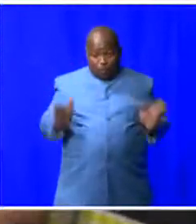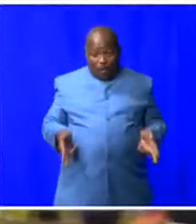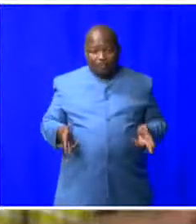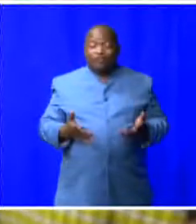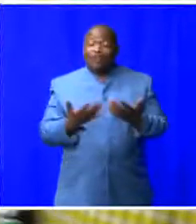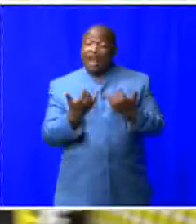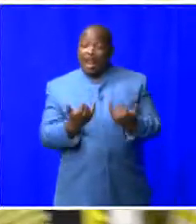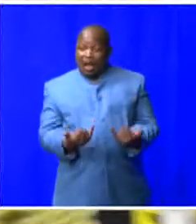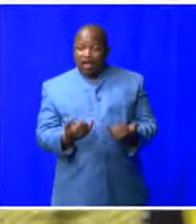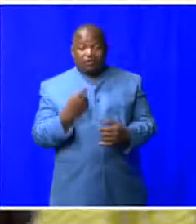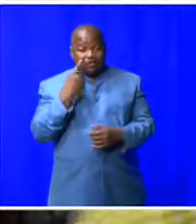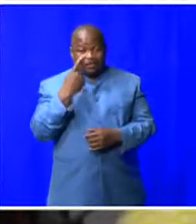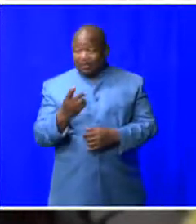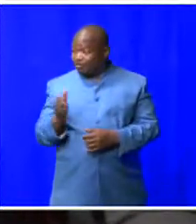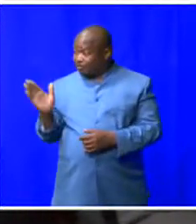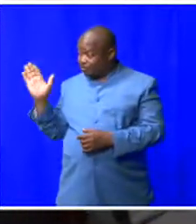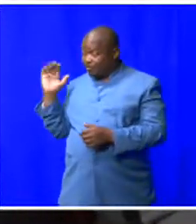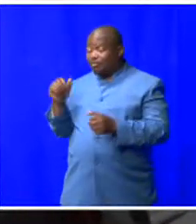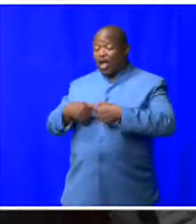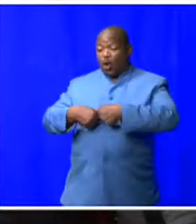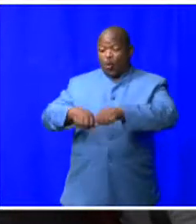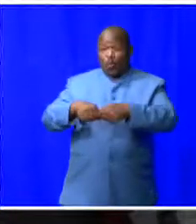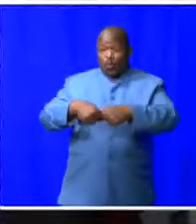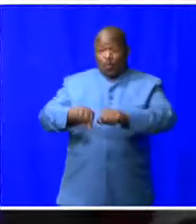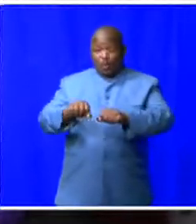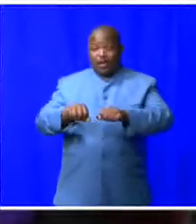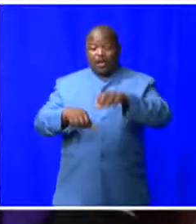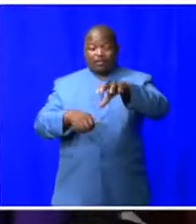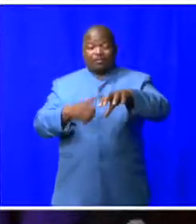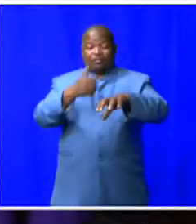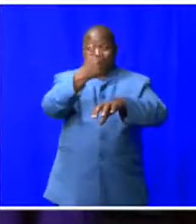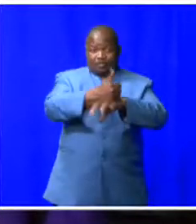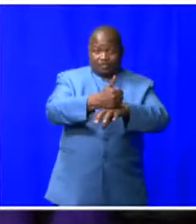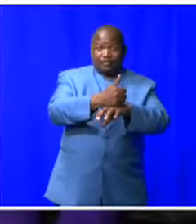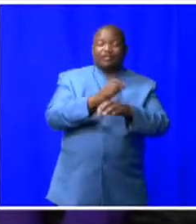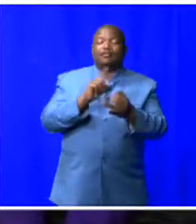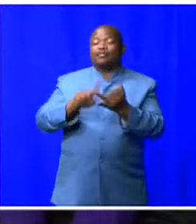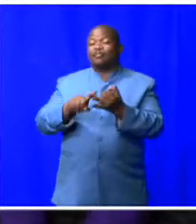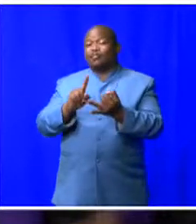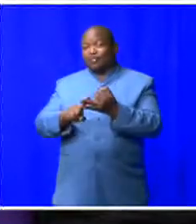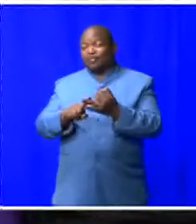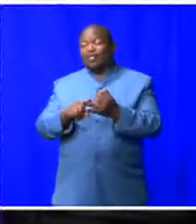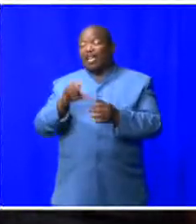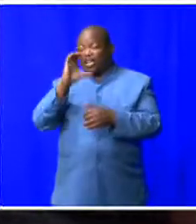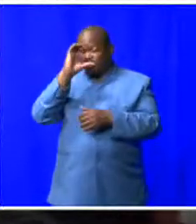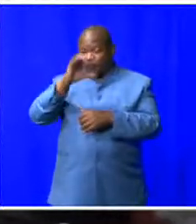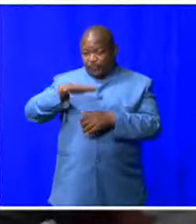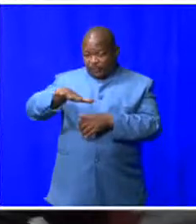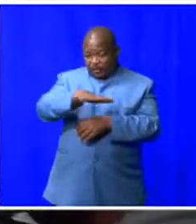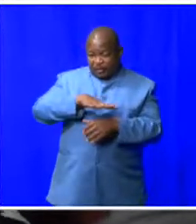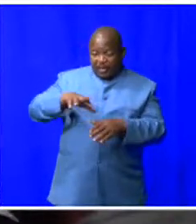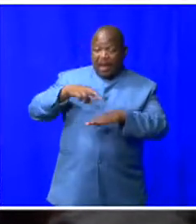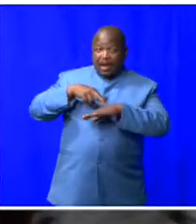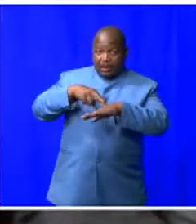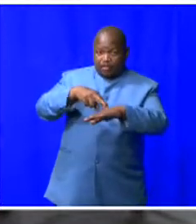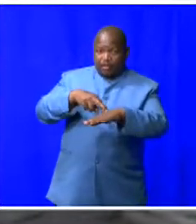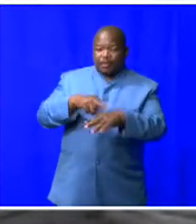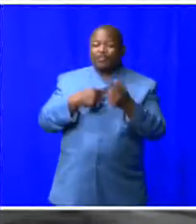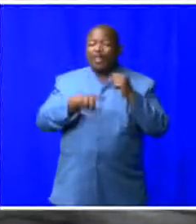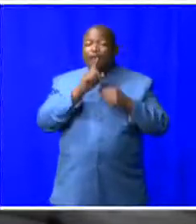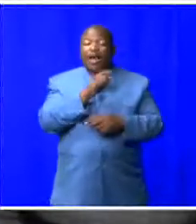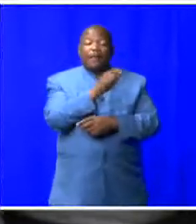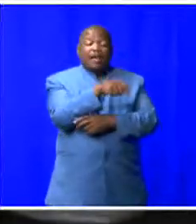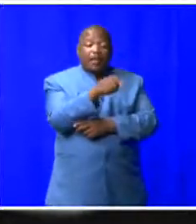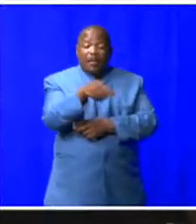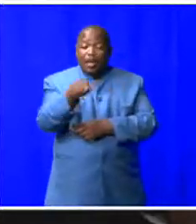naso sigaba sabo bucopho basho ukuthi hayi wona emakhetfa noma emanconywa aso sigaba selunga lephalamende